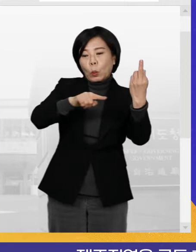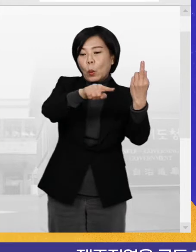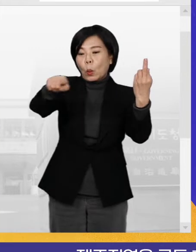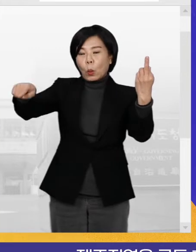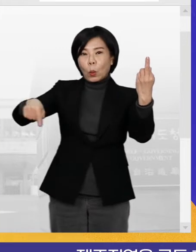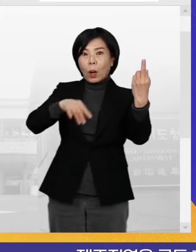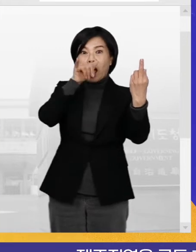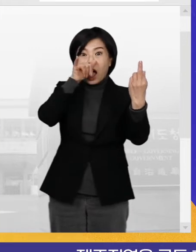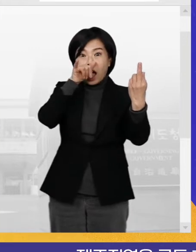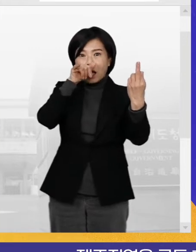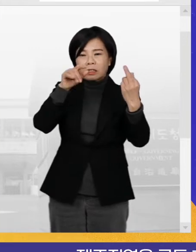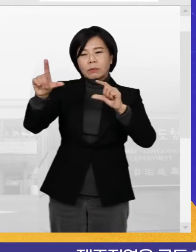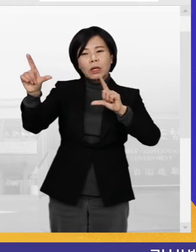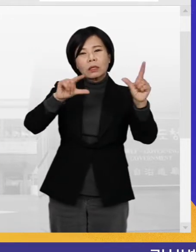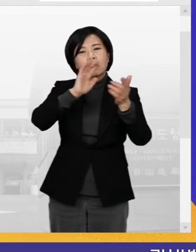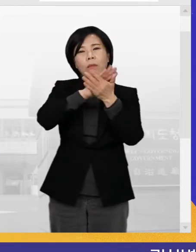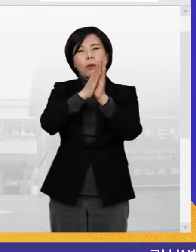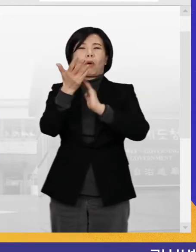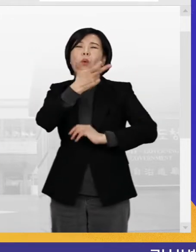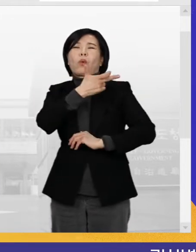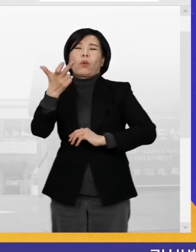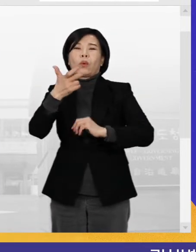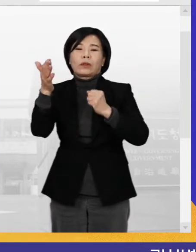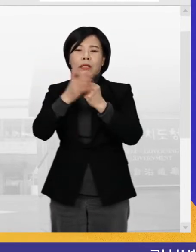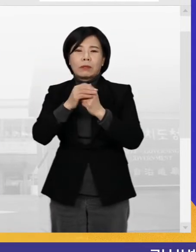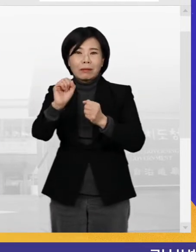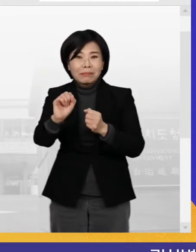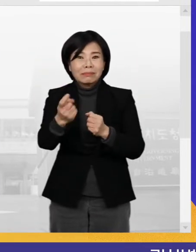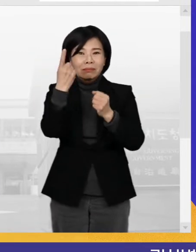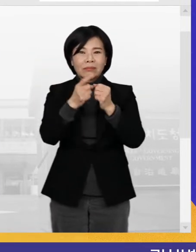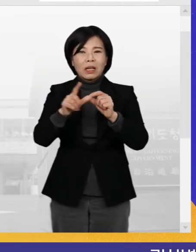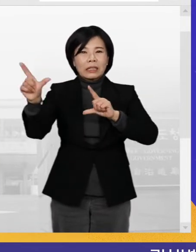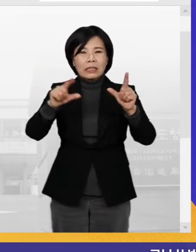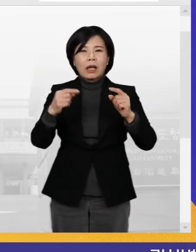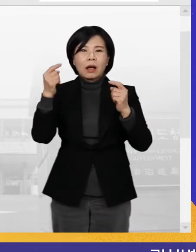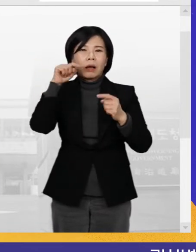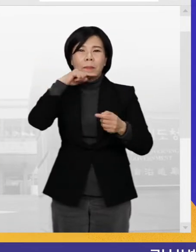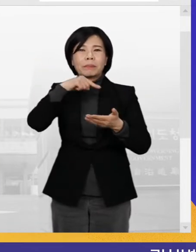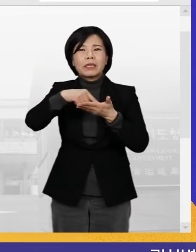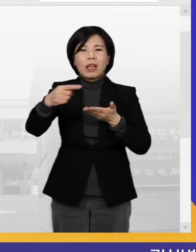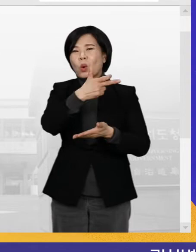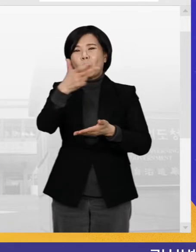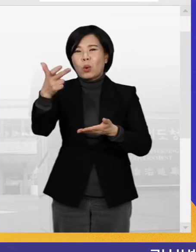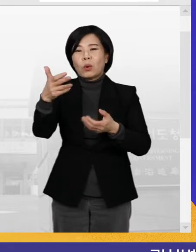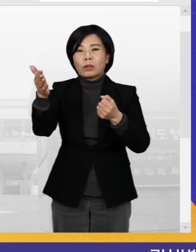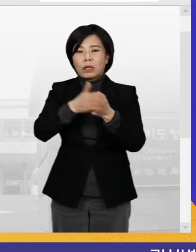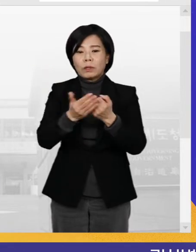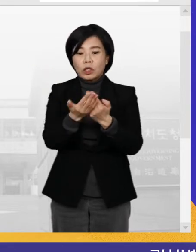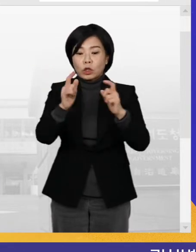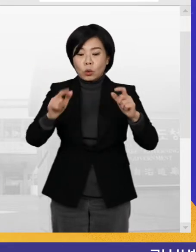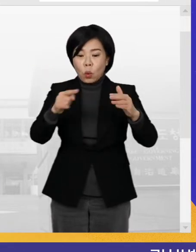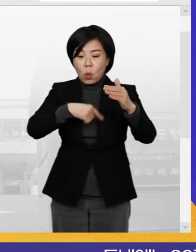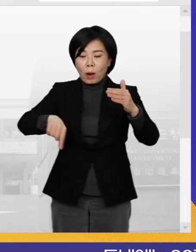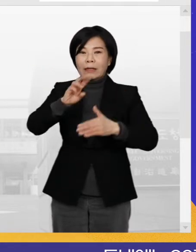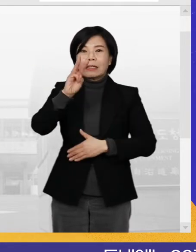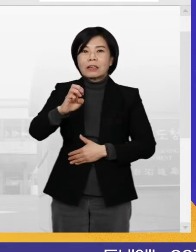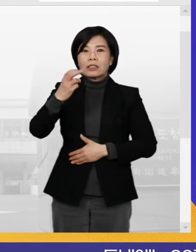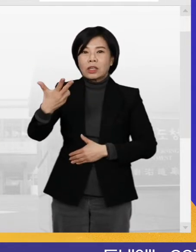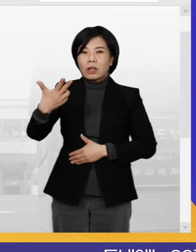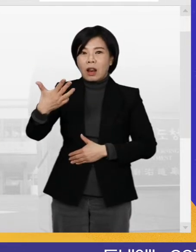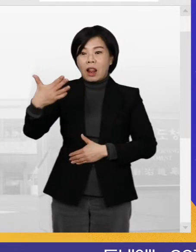높은 산이 위치해 있어서 기상 변화가 매우 크고 이로 인해서 기상재해가 많이 발생을 합니다.